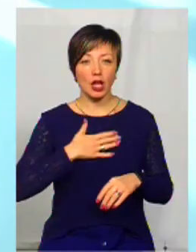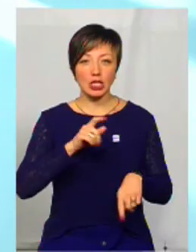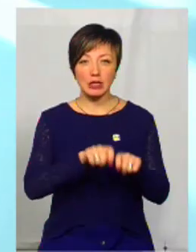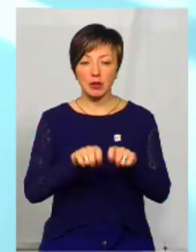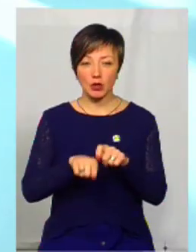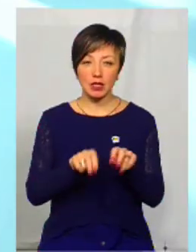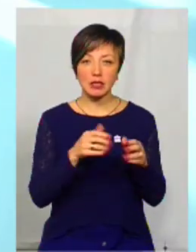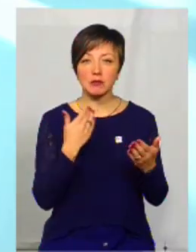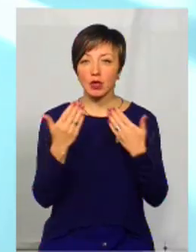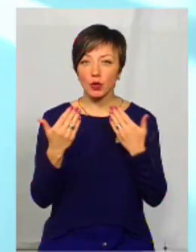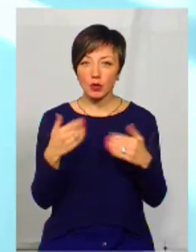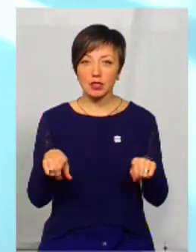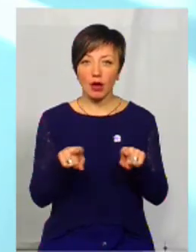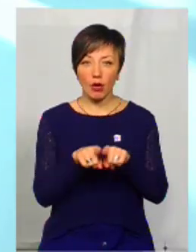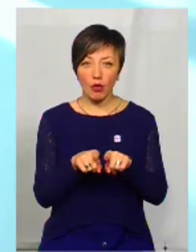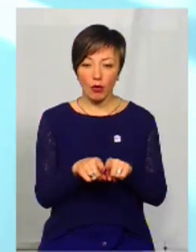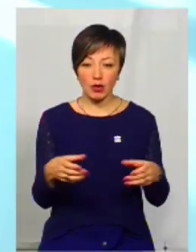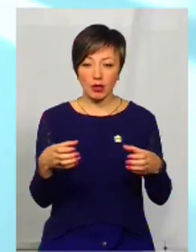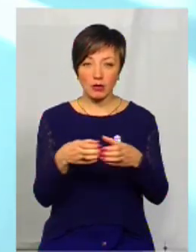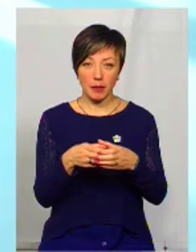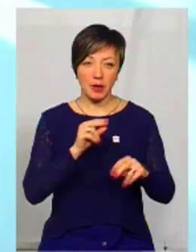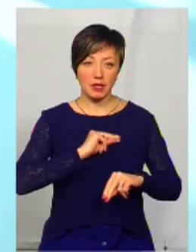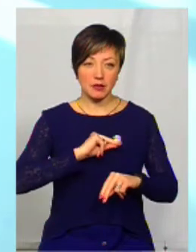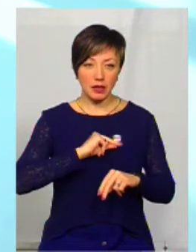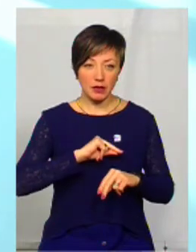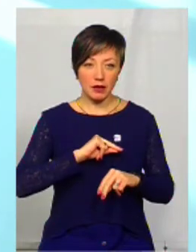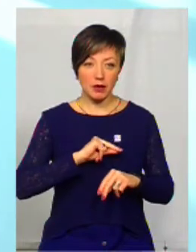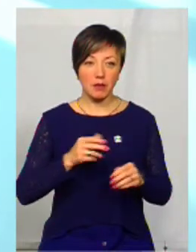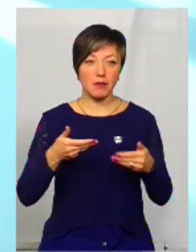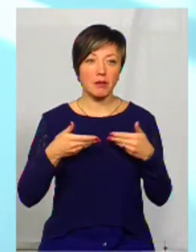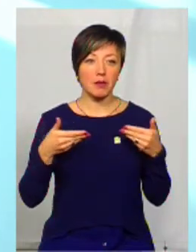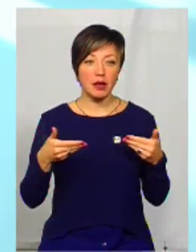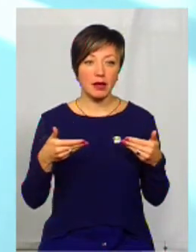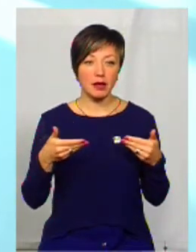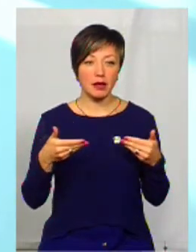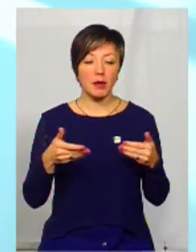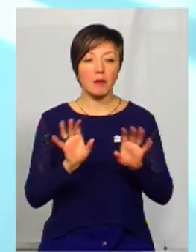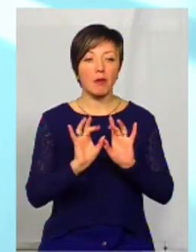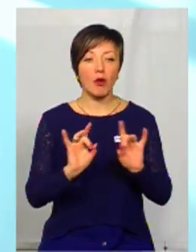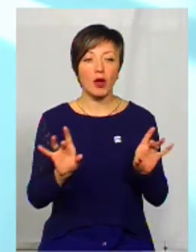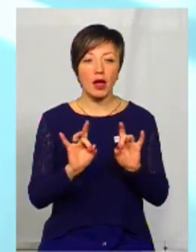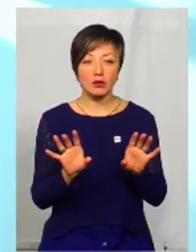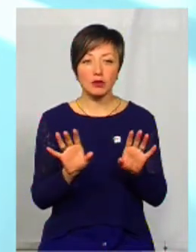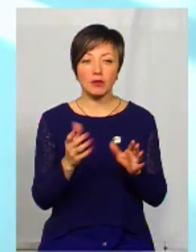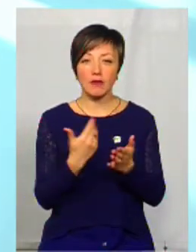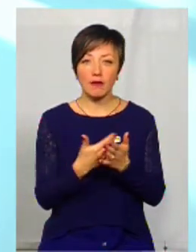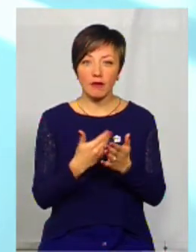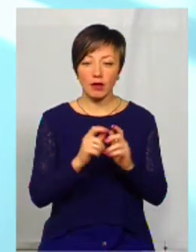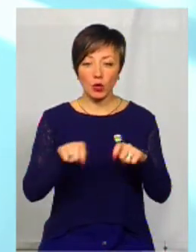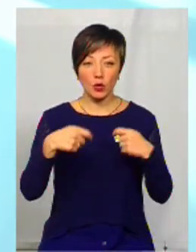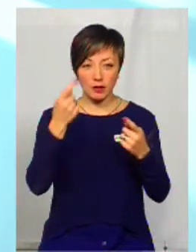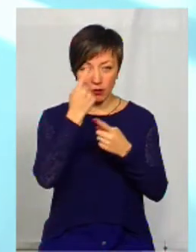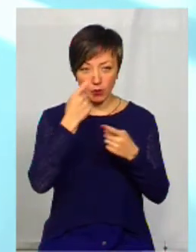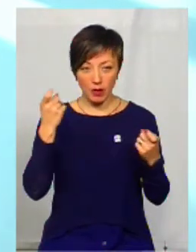інспектори спілкуються з такою безпосередньою ланкою таких працівників, ми пояснюємо, розказуємо, доносимо їм